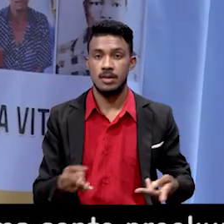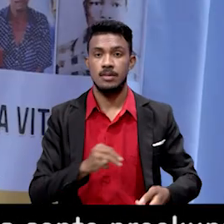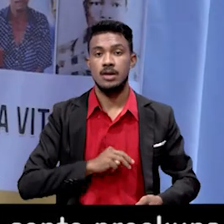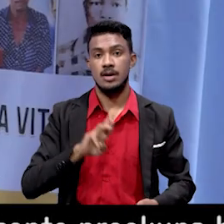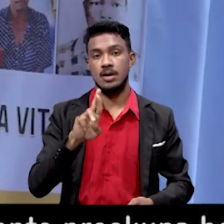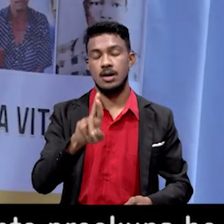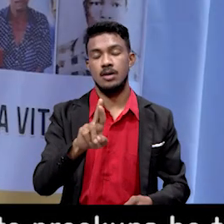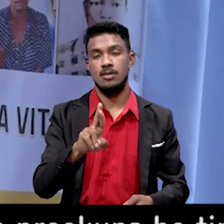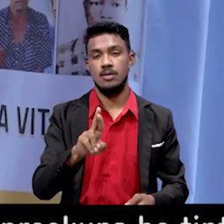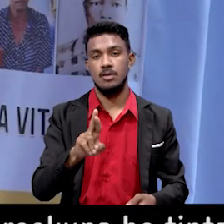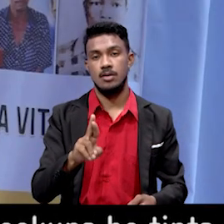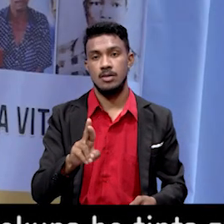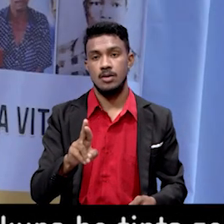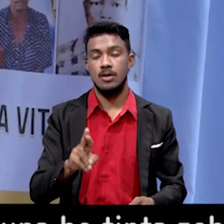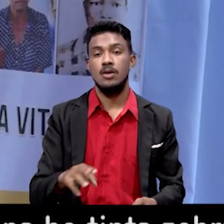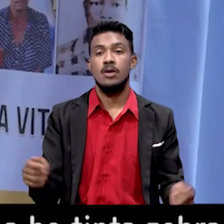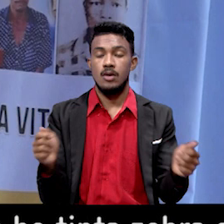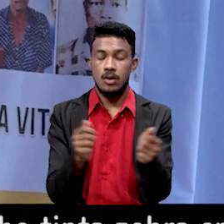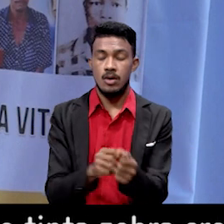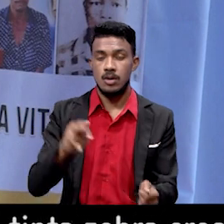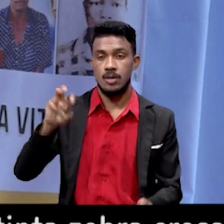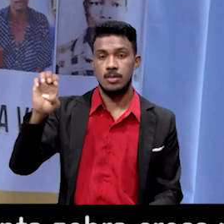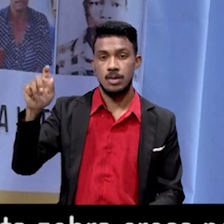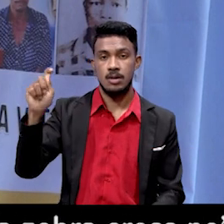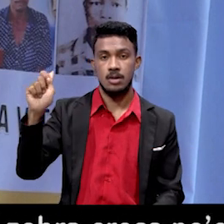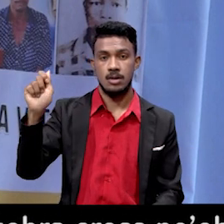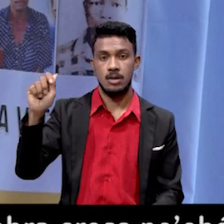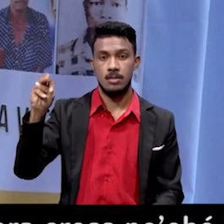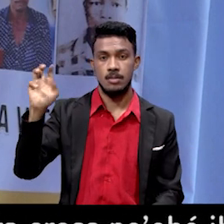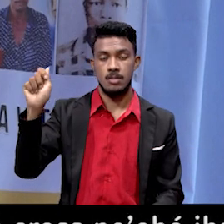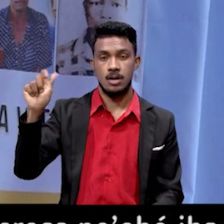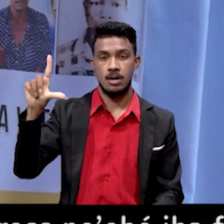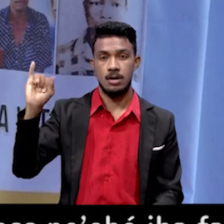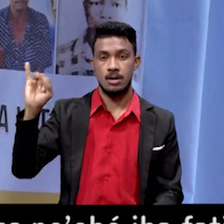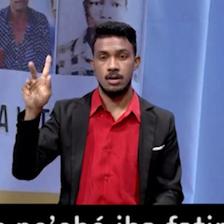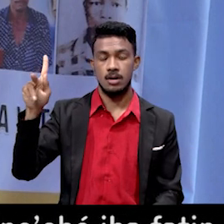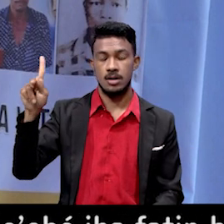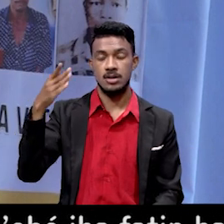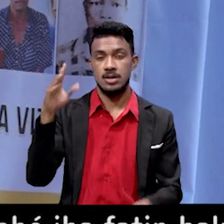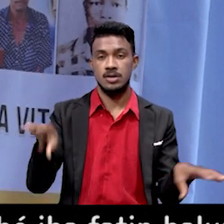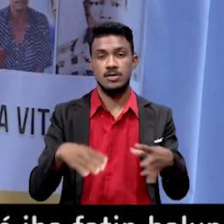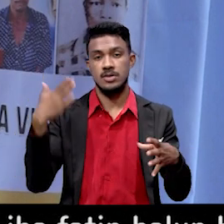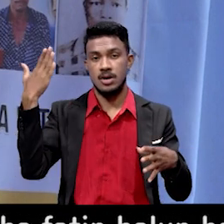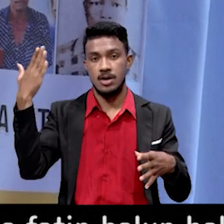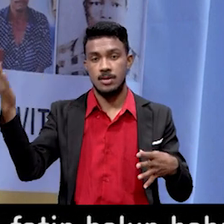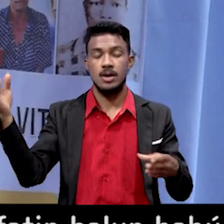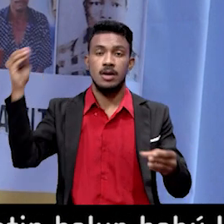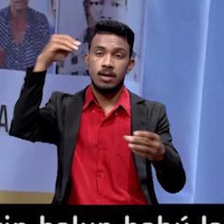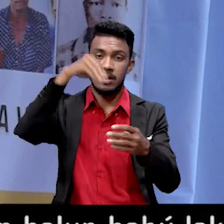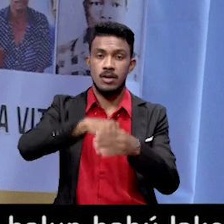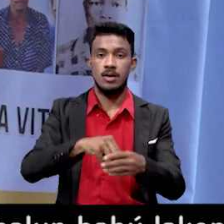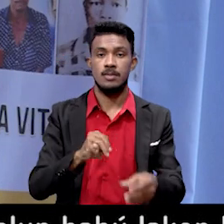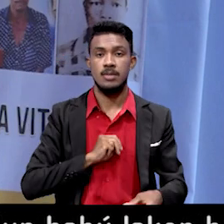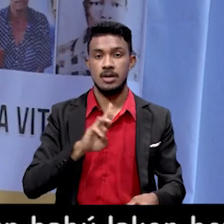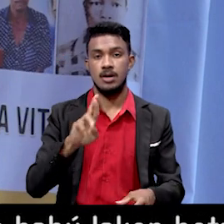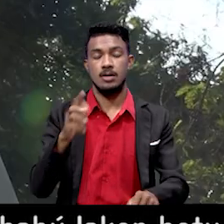Antana tone, norme tamalik, maxi serviço e neva. Mai ami kungkor ramalu lori duni sira nirin batahi mitnar. Mai beto tempu